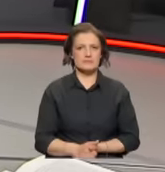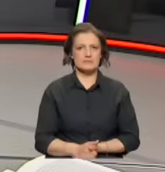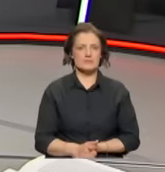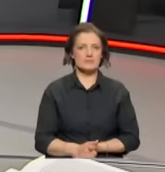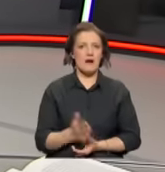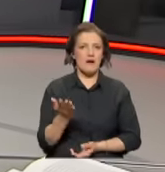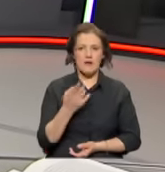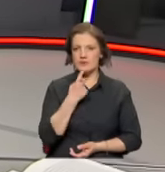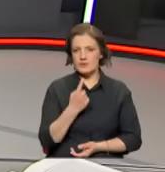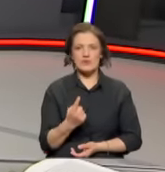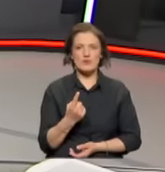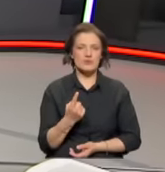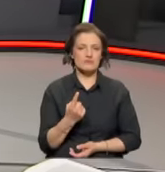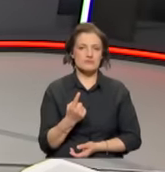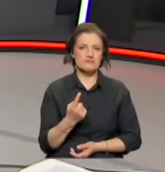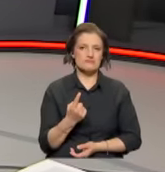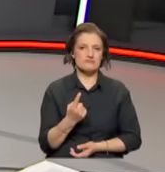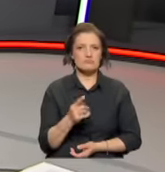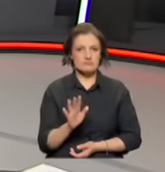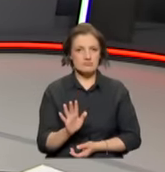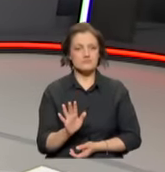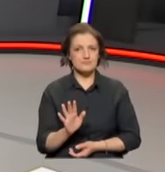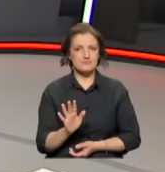Ha ne diyordu bu arada